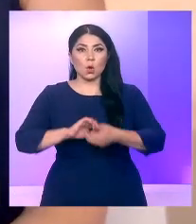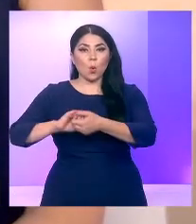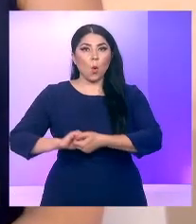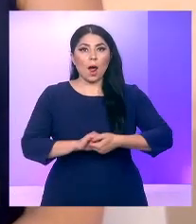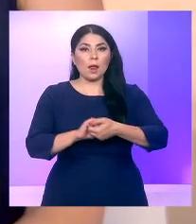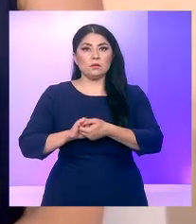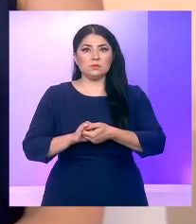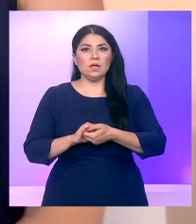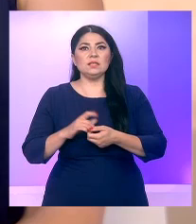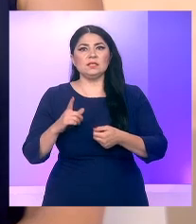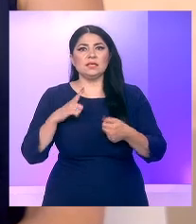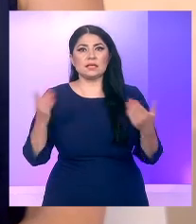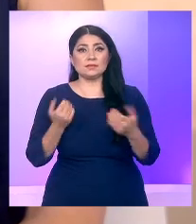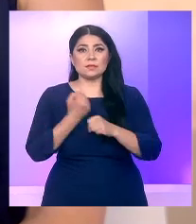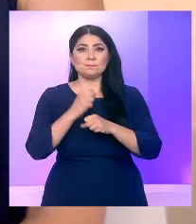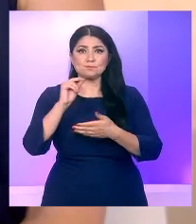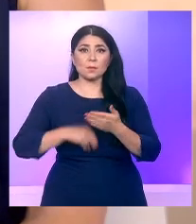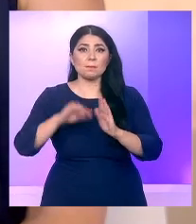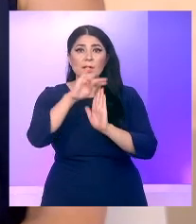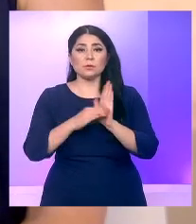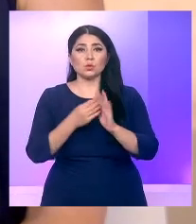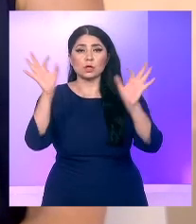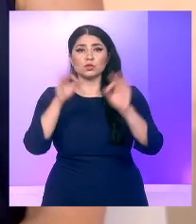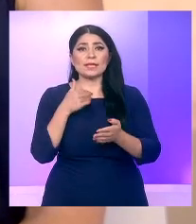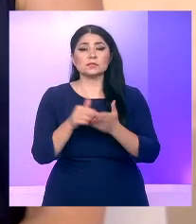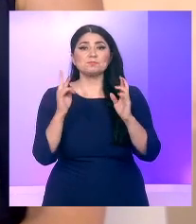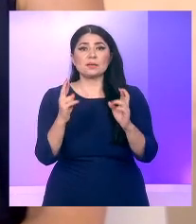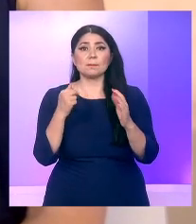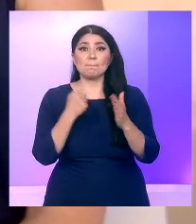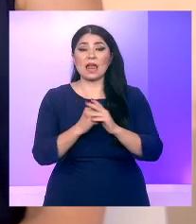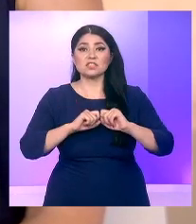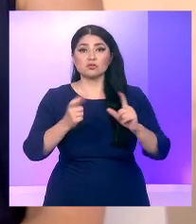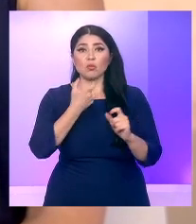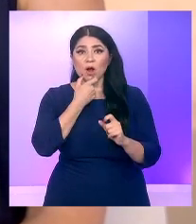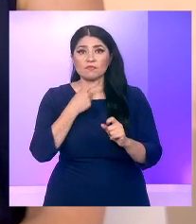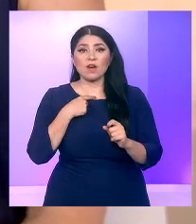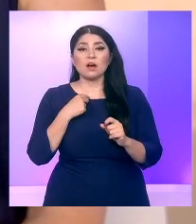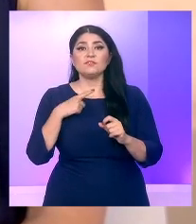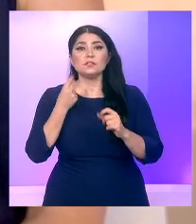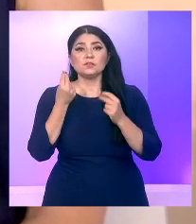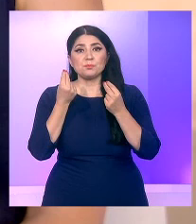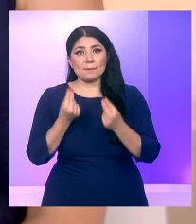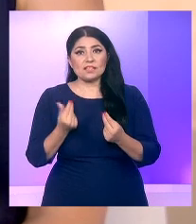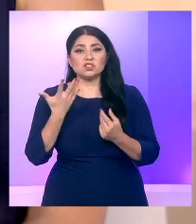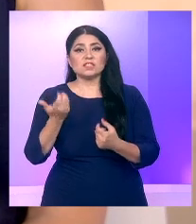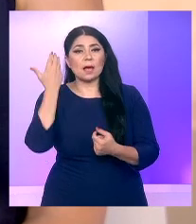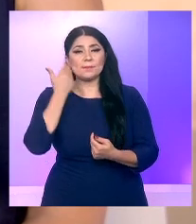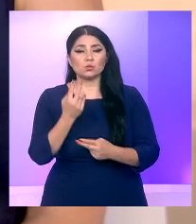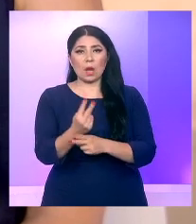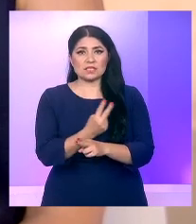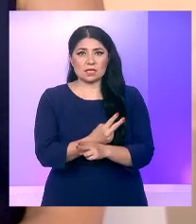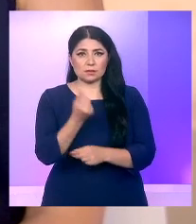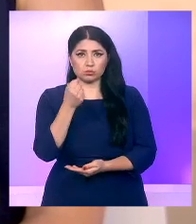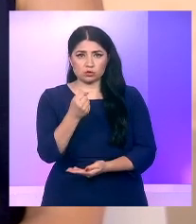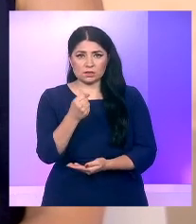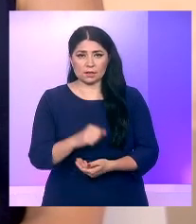Coaliția se grăbește să adopte măsuri de reducere a cheltuielilor în speranța că până la final de an va aduce sub control pierderile